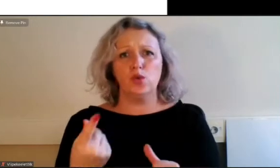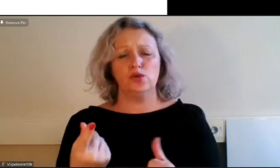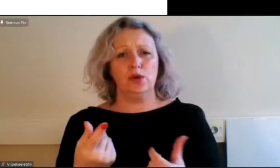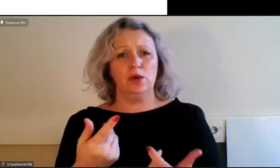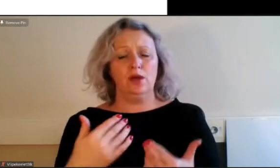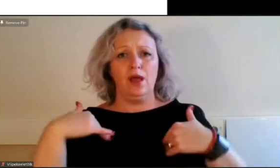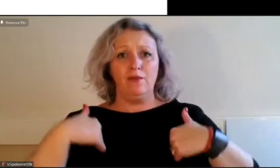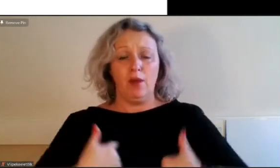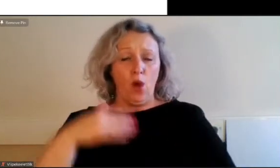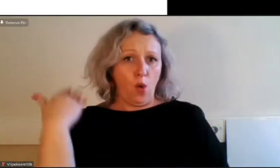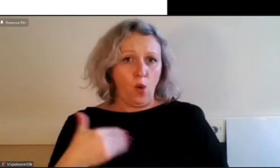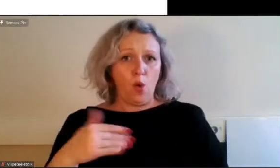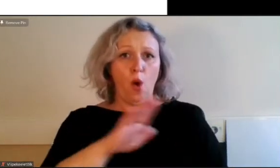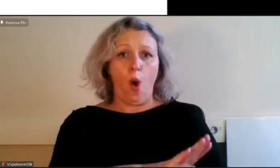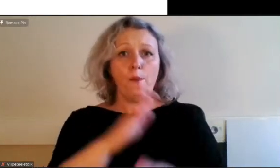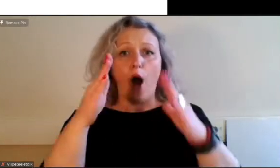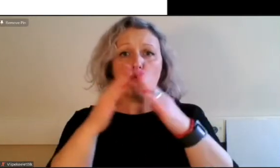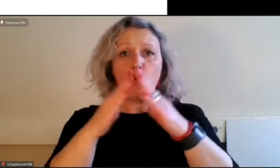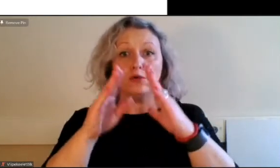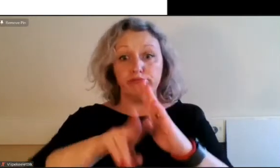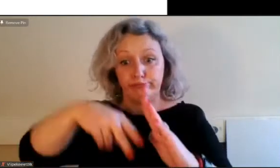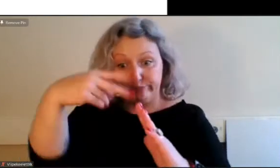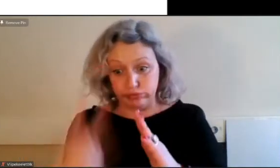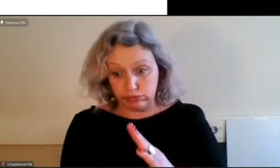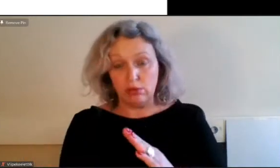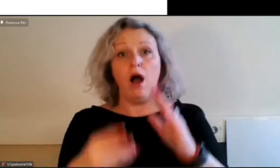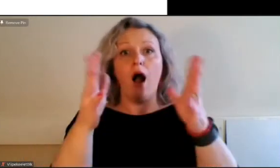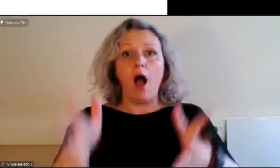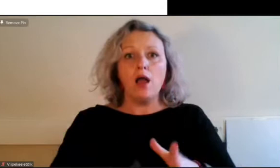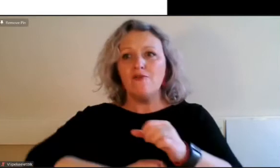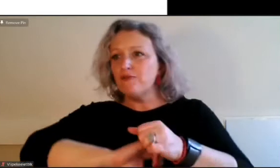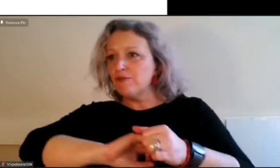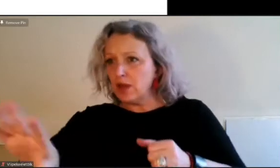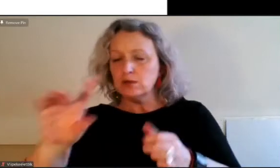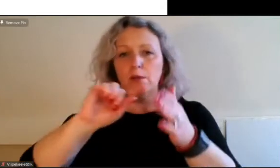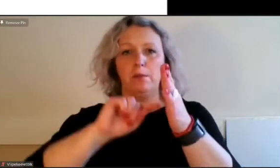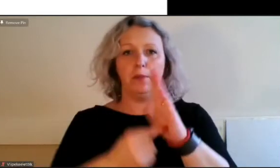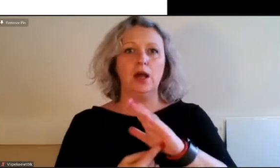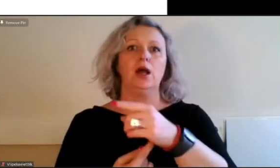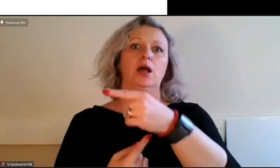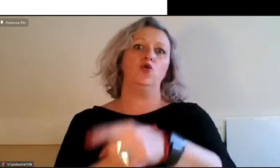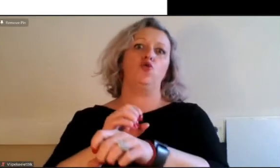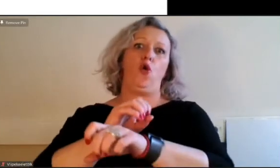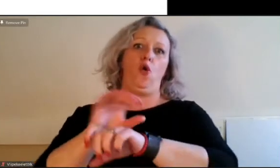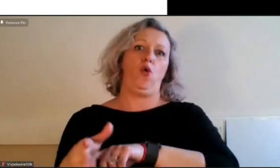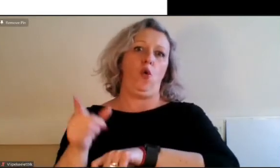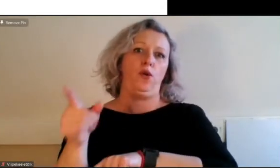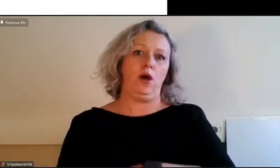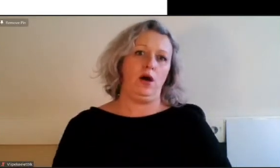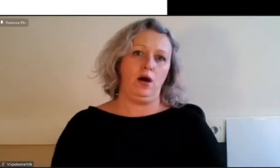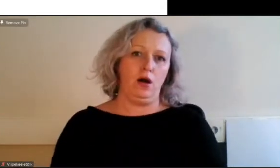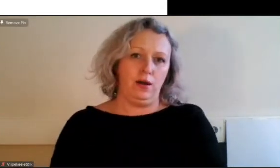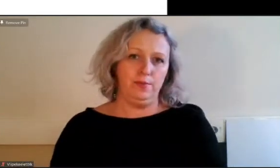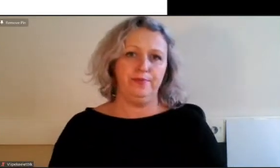vanad inimesed võivad jääda niimoodi vedeliku puudusesse, et oma suurest väsimusest lihtsalt kodus kukuvad ja kui neid